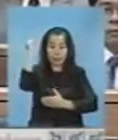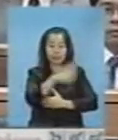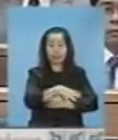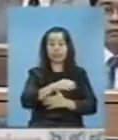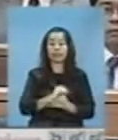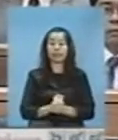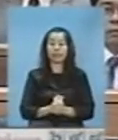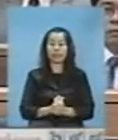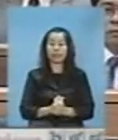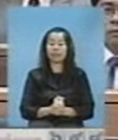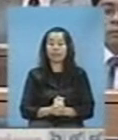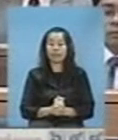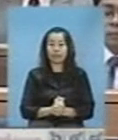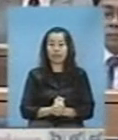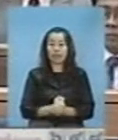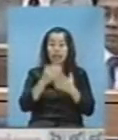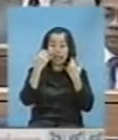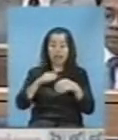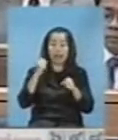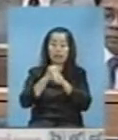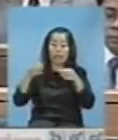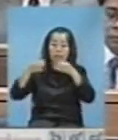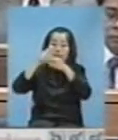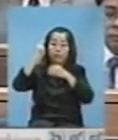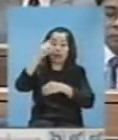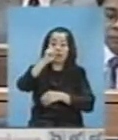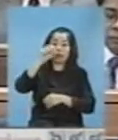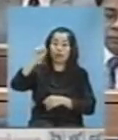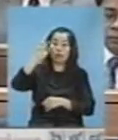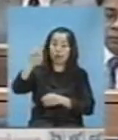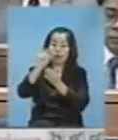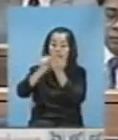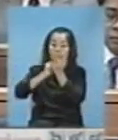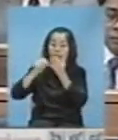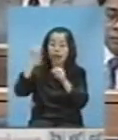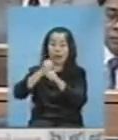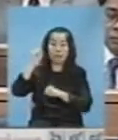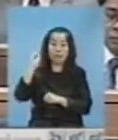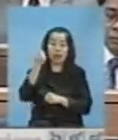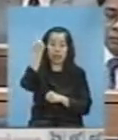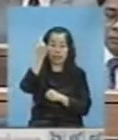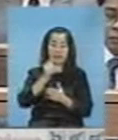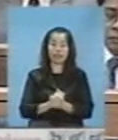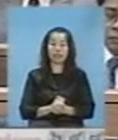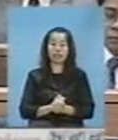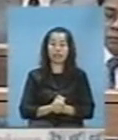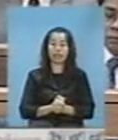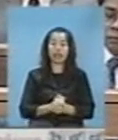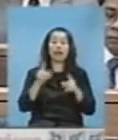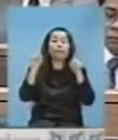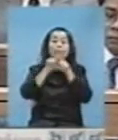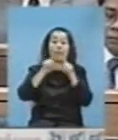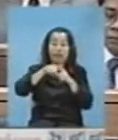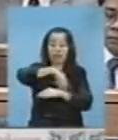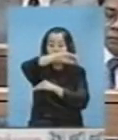บับแล้วตั้งสสร.ขึ้นมาเขียนรัฐธรรมนูญใหม่ซึ่งพูดง่ายๆก็เหมือนกับที่เพื่อนสมา